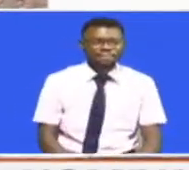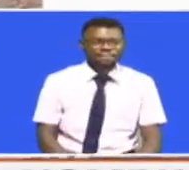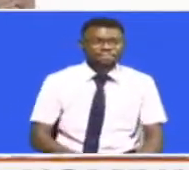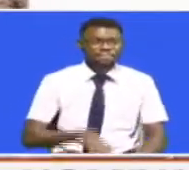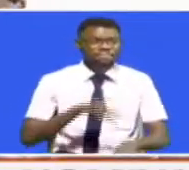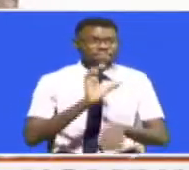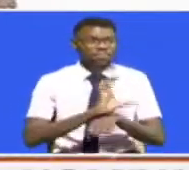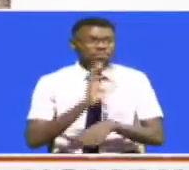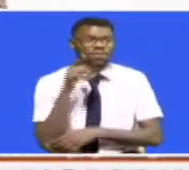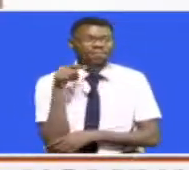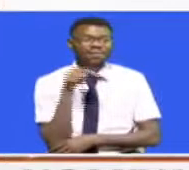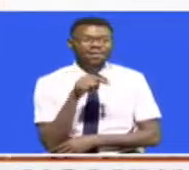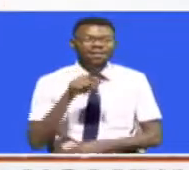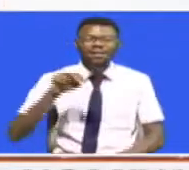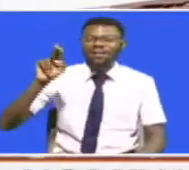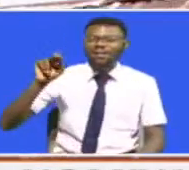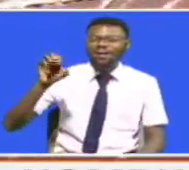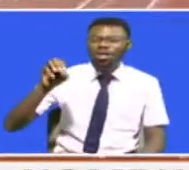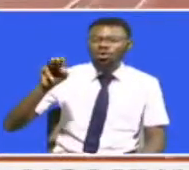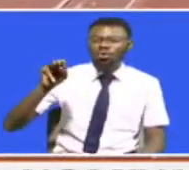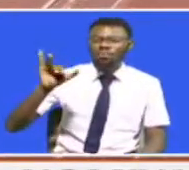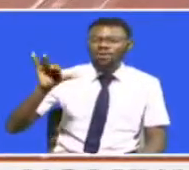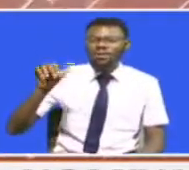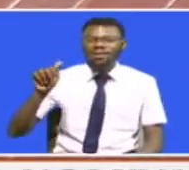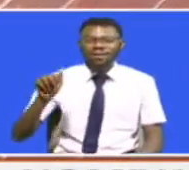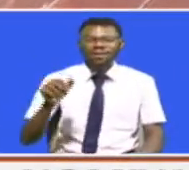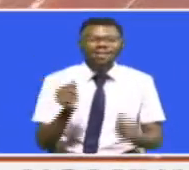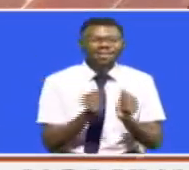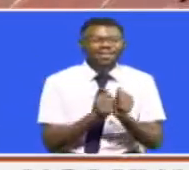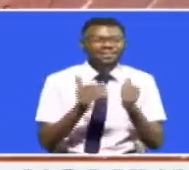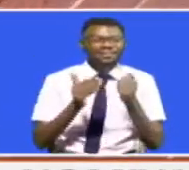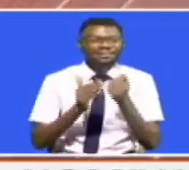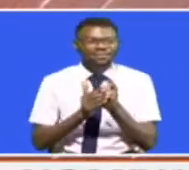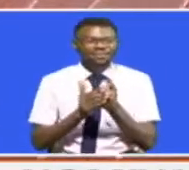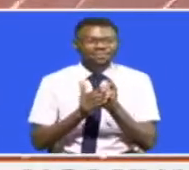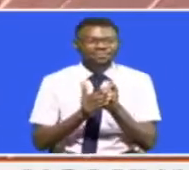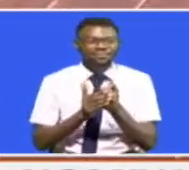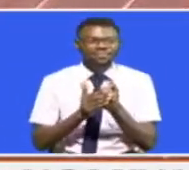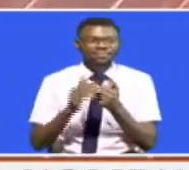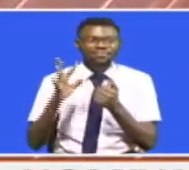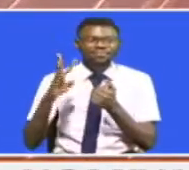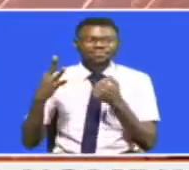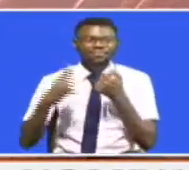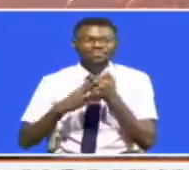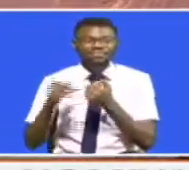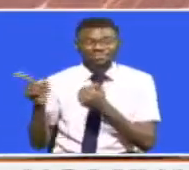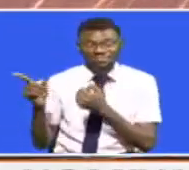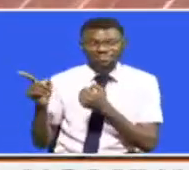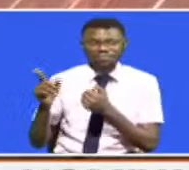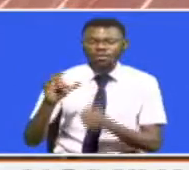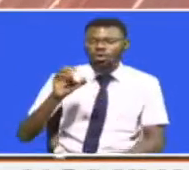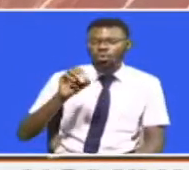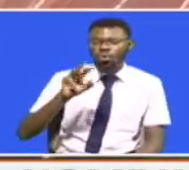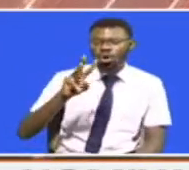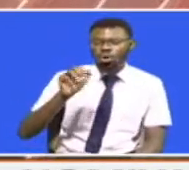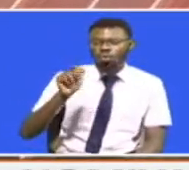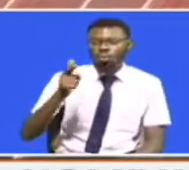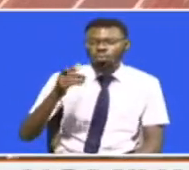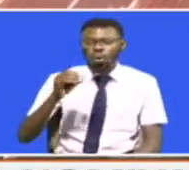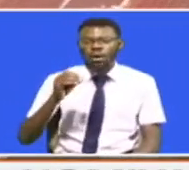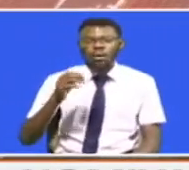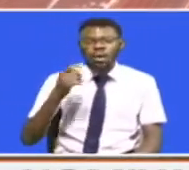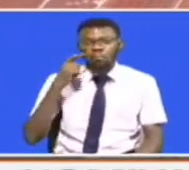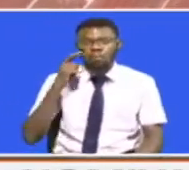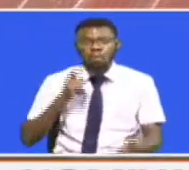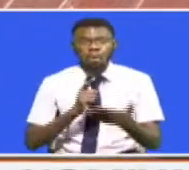Kanisa hili la Nomia lilianzishwa mwaka 1914 baada ya Nabii Yohana Walo kudai kusafiri kuelekea